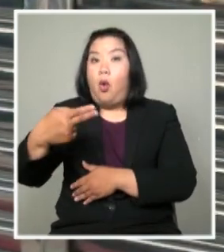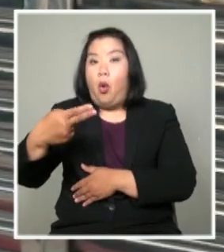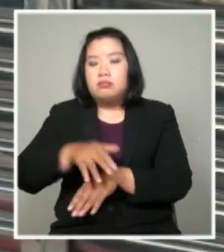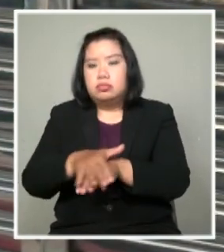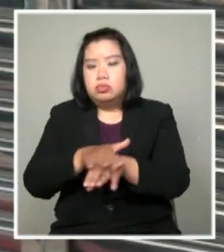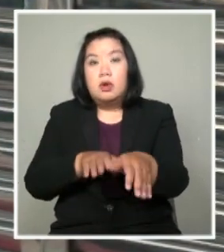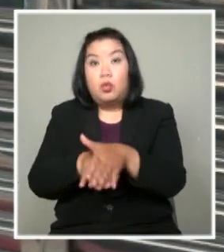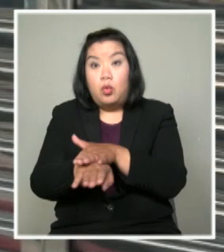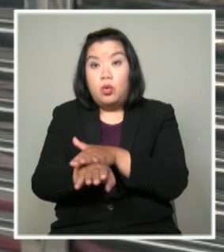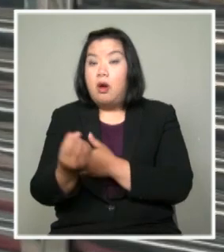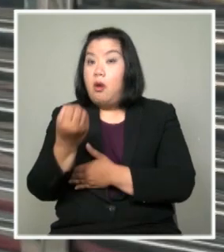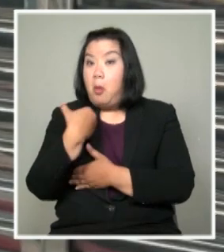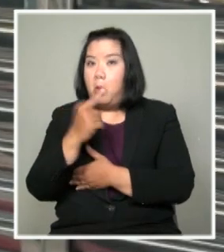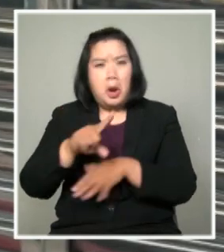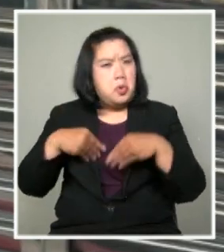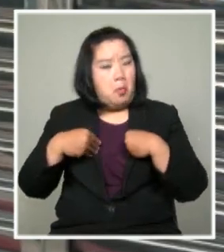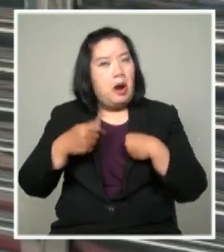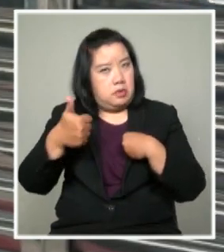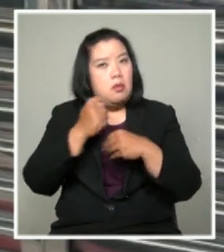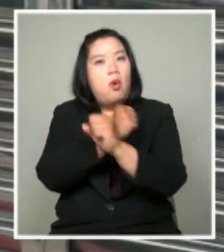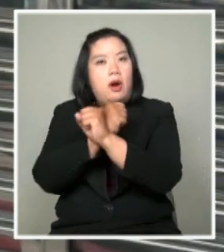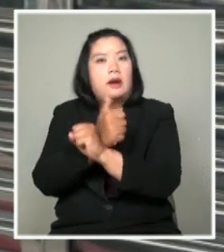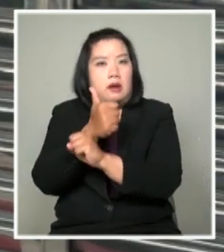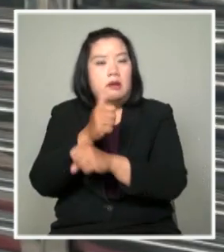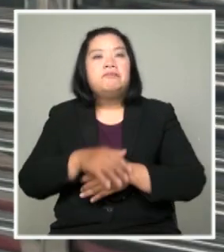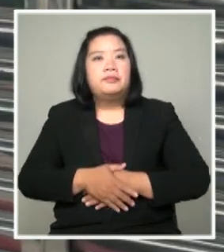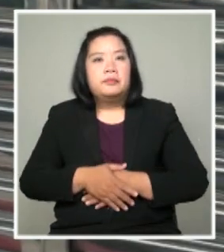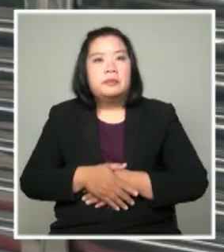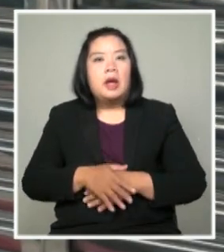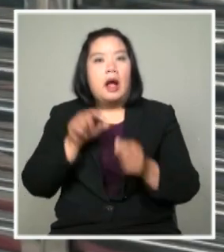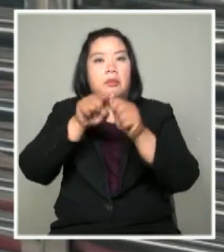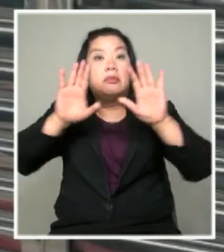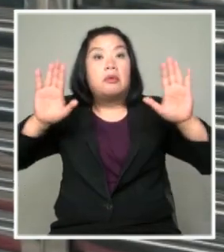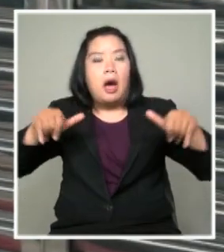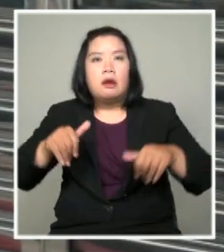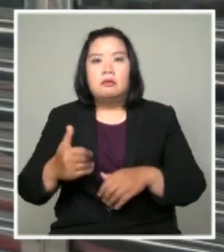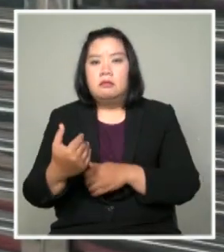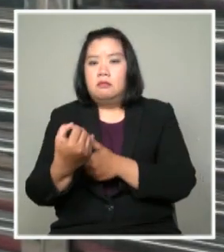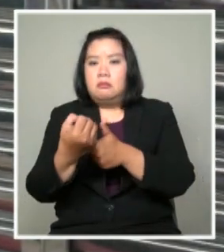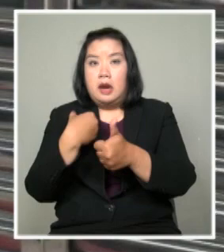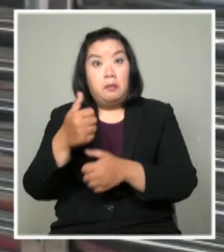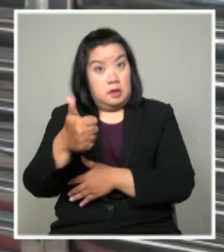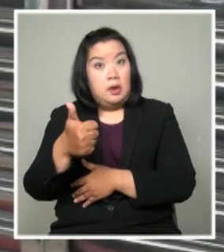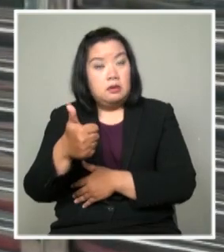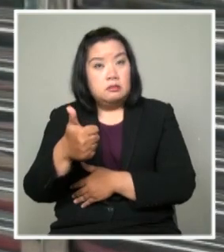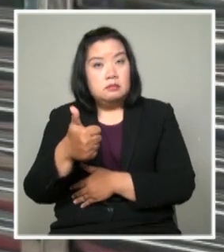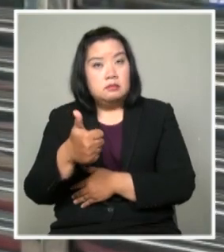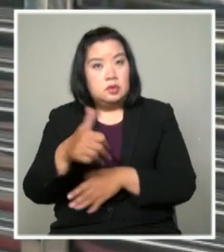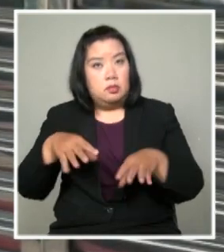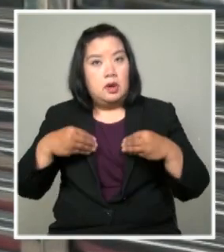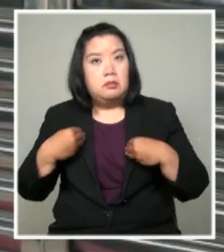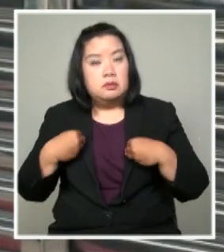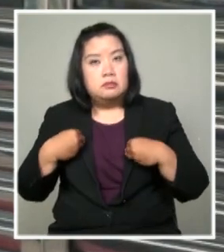วิธีที่เขาแนะนำอะค่ะ อย่างรัฐบาลเขามี นโยบายใช่ค่ะใช่ใช่ค่ะ ม ั่ นใจไหมมาตรการของรัฐบาล